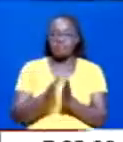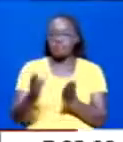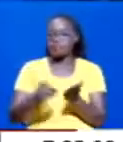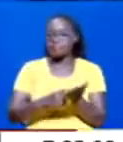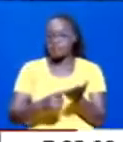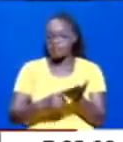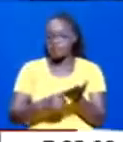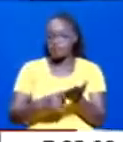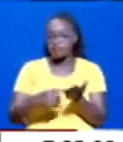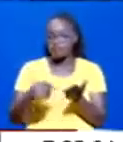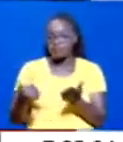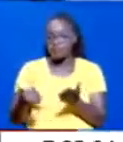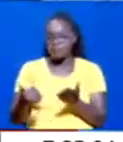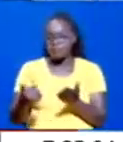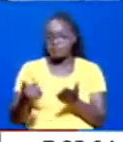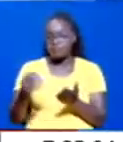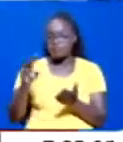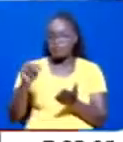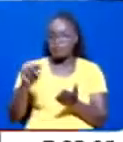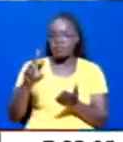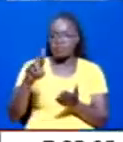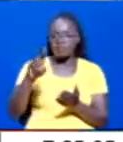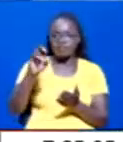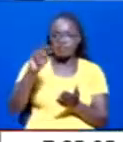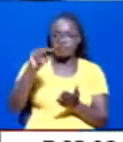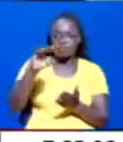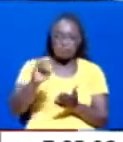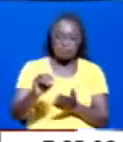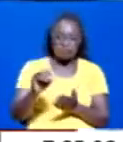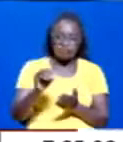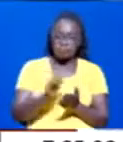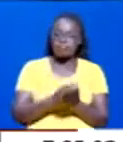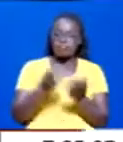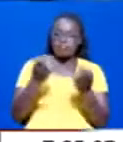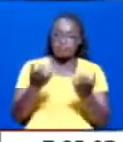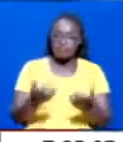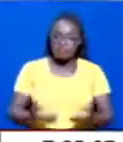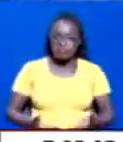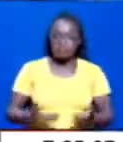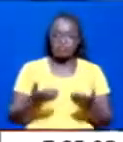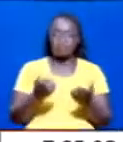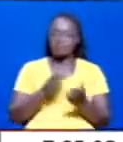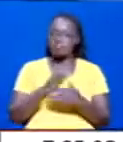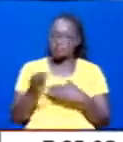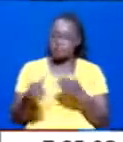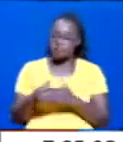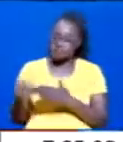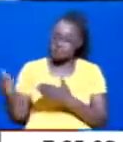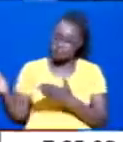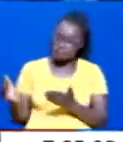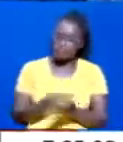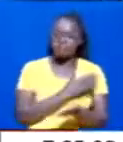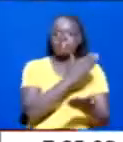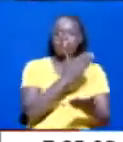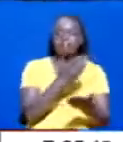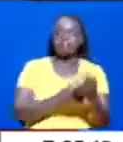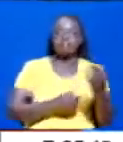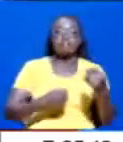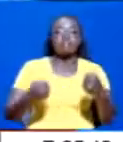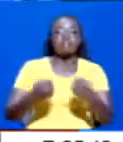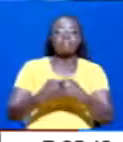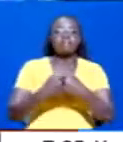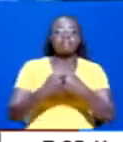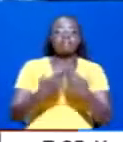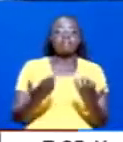Njau, Chrispin Murimi wa uzani wa Welter na bondia wa uzani wa super-heavy Fred Ramogi wote walibanduliwa mashindanoni baada ya kukabiliwa